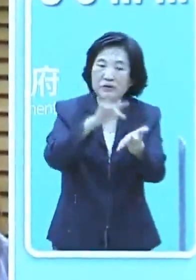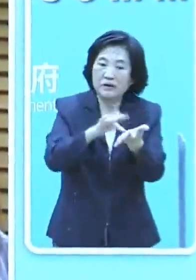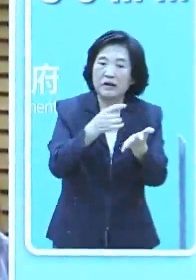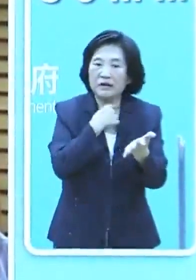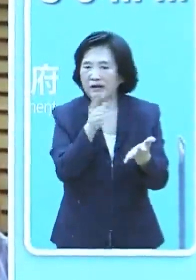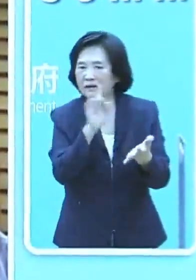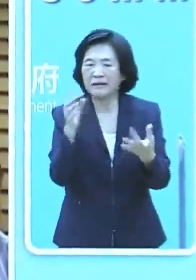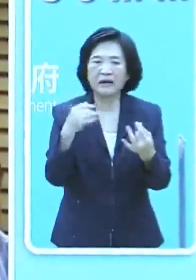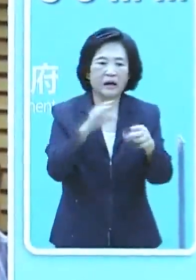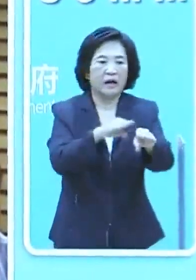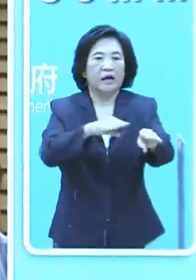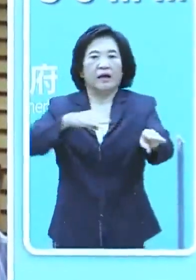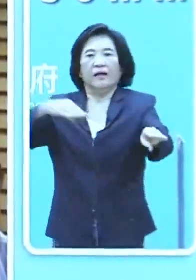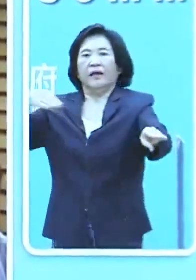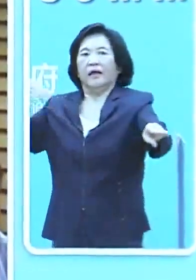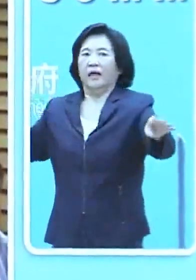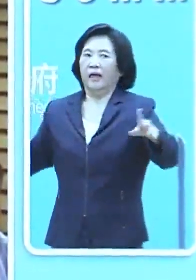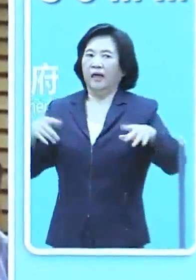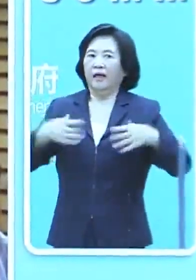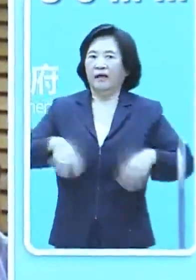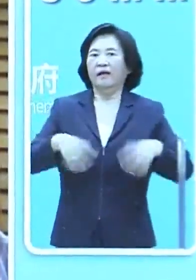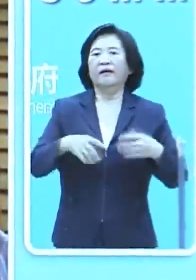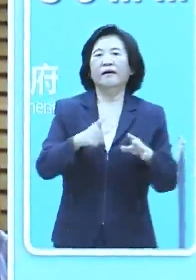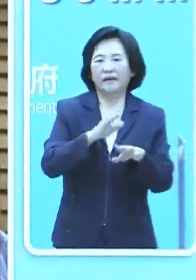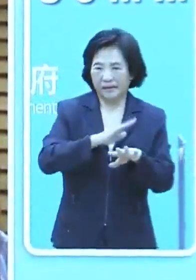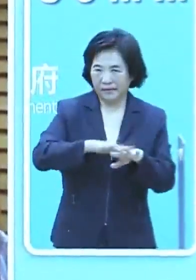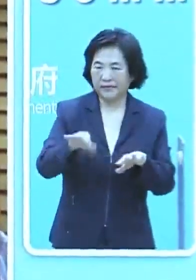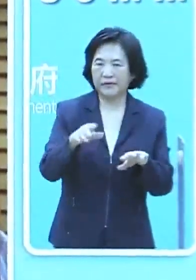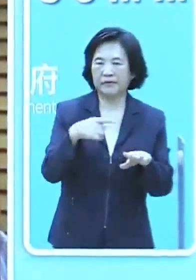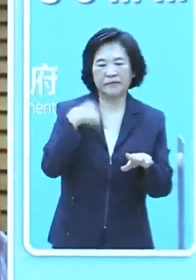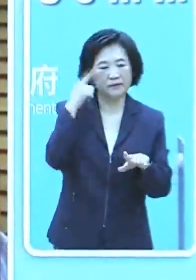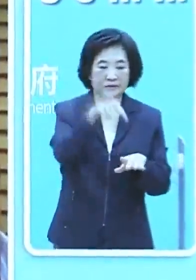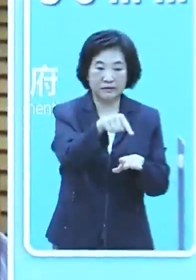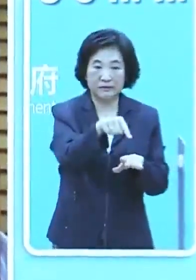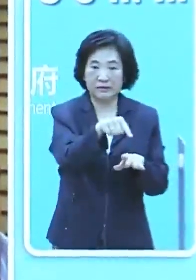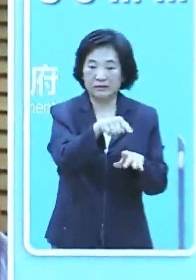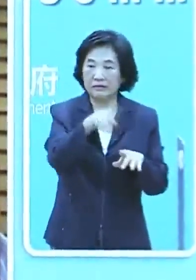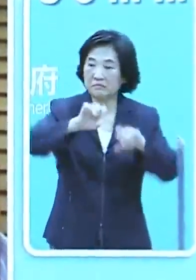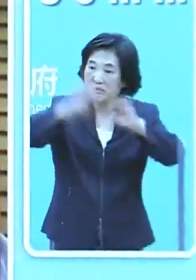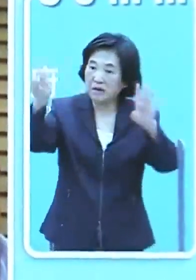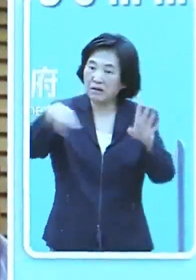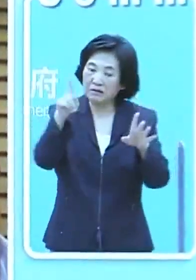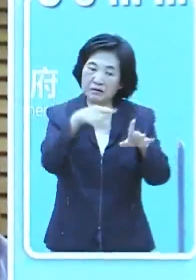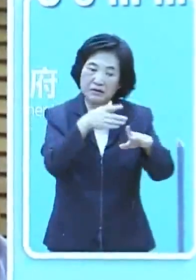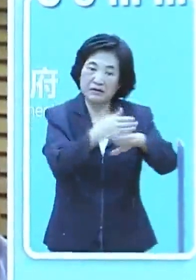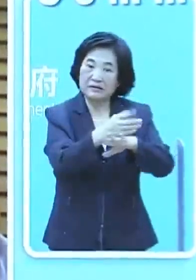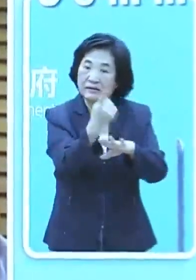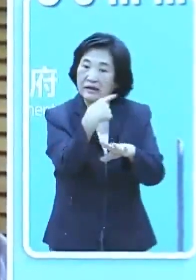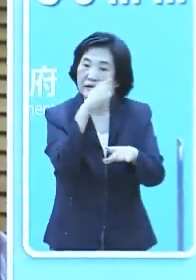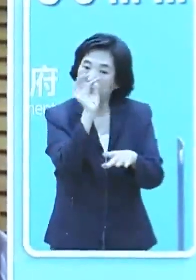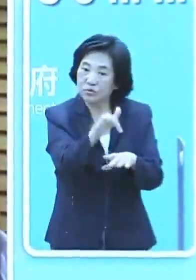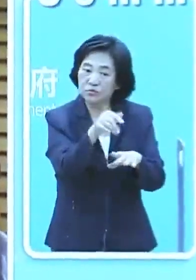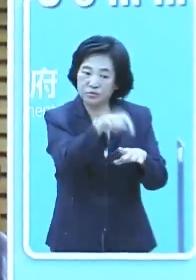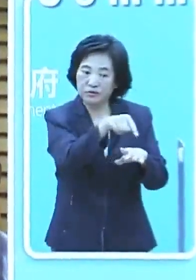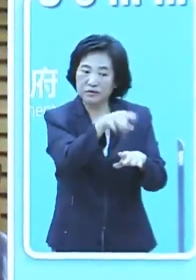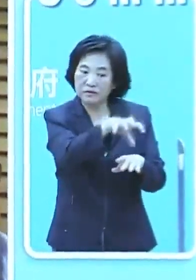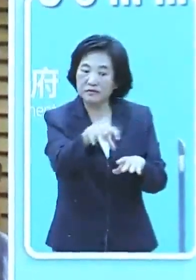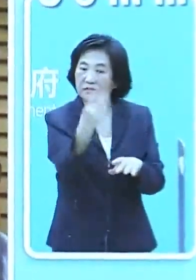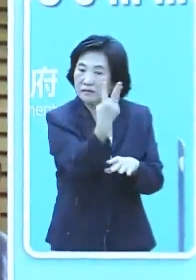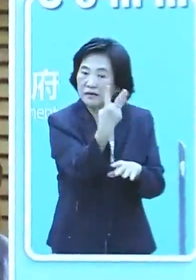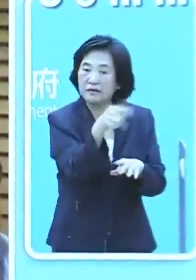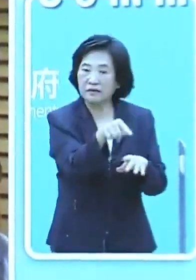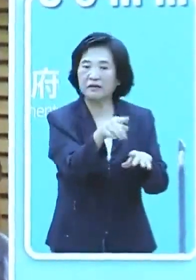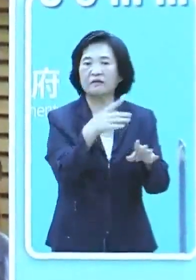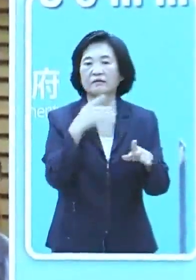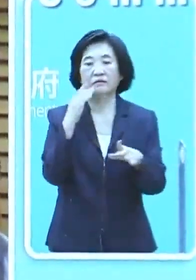变车来满一定会塞车一塌糊涂。所以原则上这个地方呼吁市民朋友，我们这个防疫急门诊要